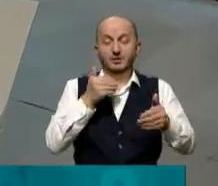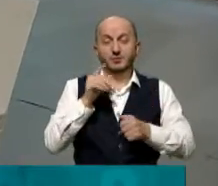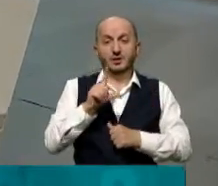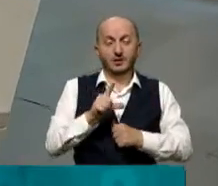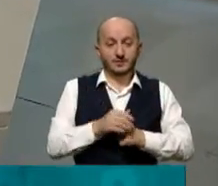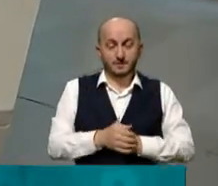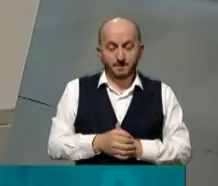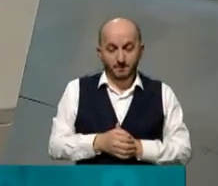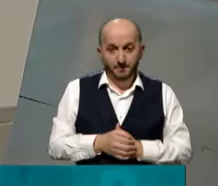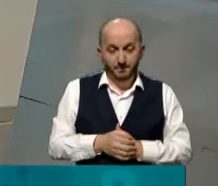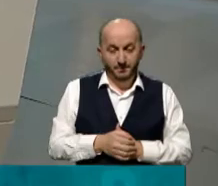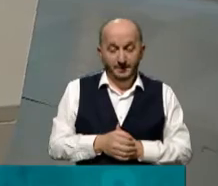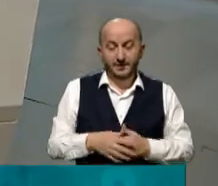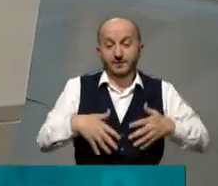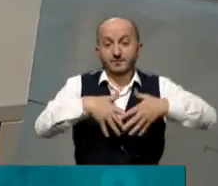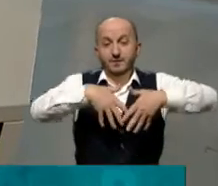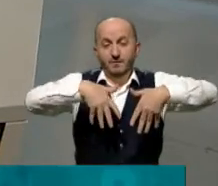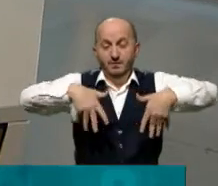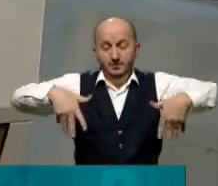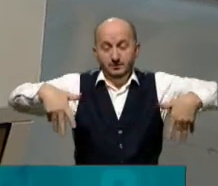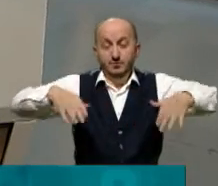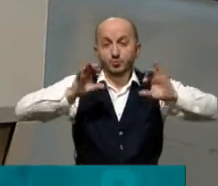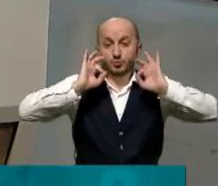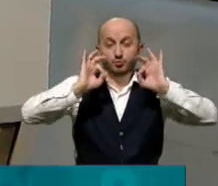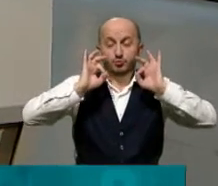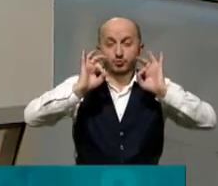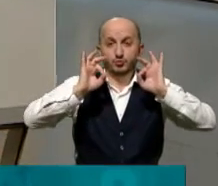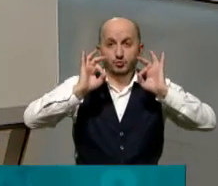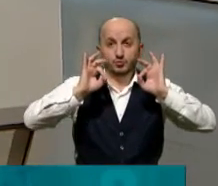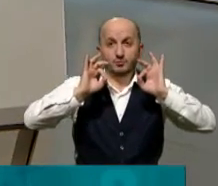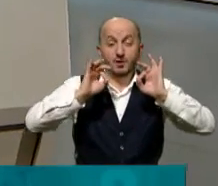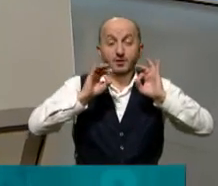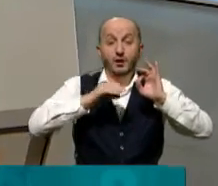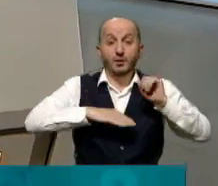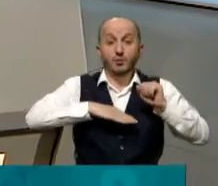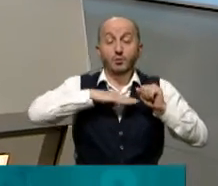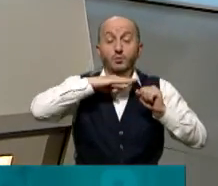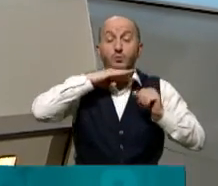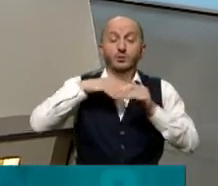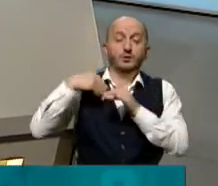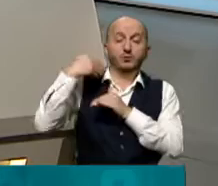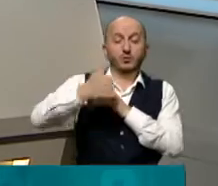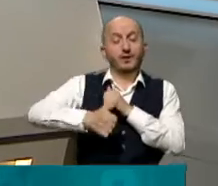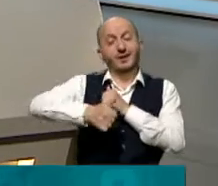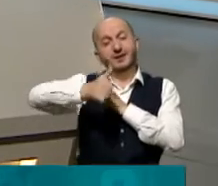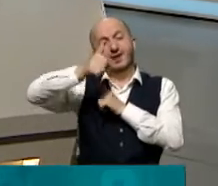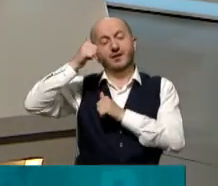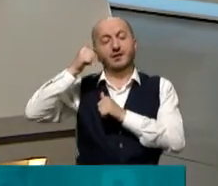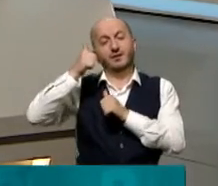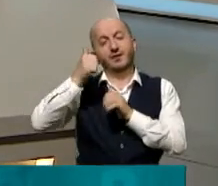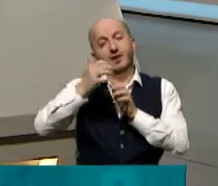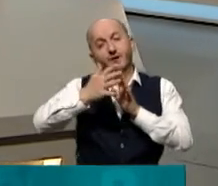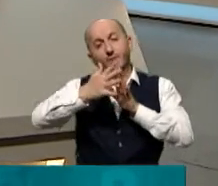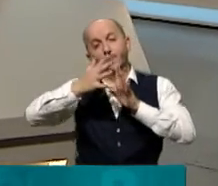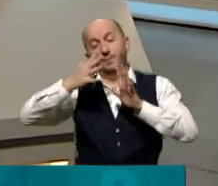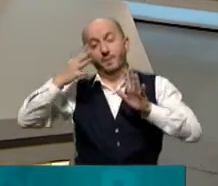Yani eyvallah. Safların mümkün mertebe dolduktan sonra geriye doğru, tabii bu salgındaki